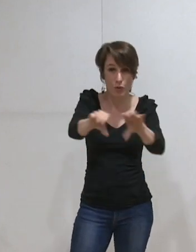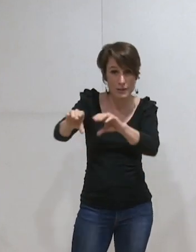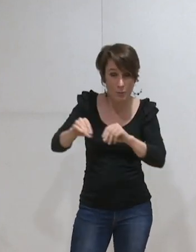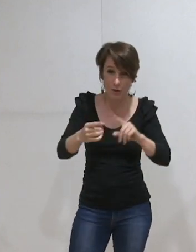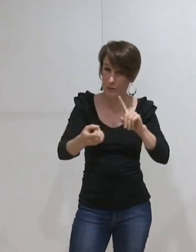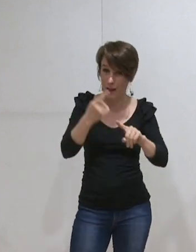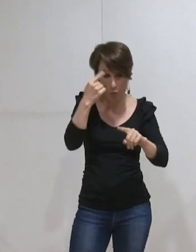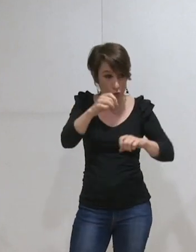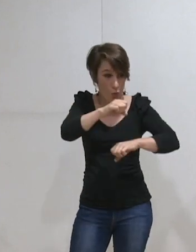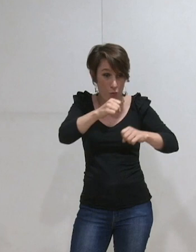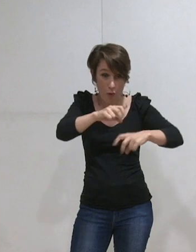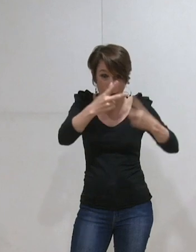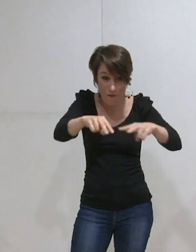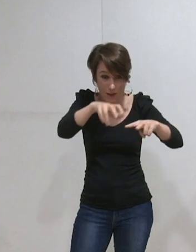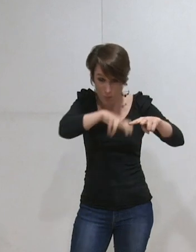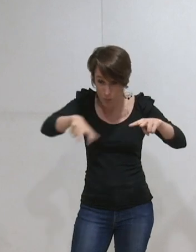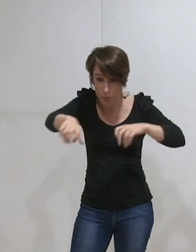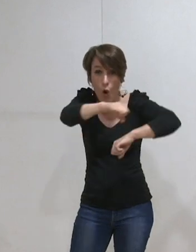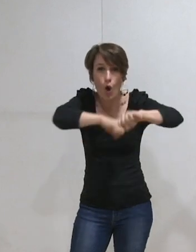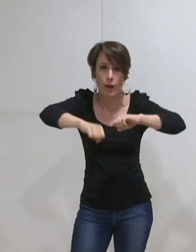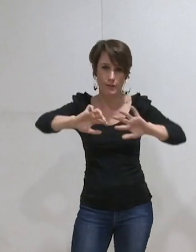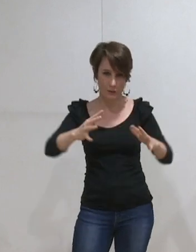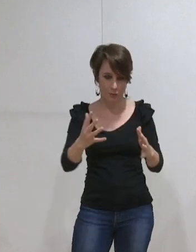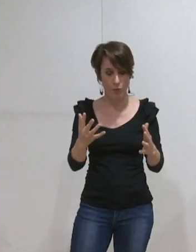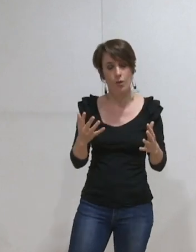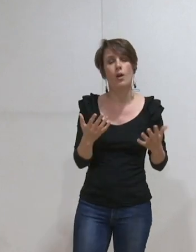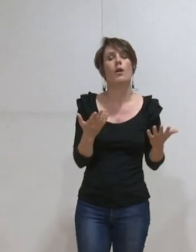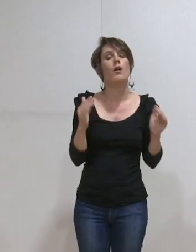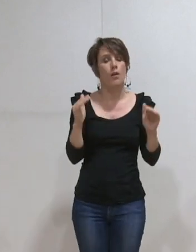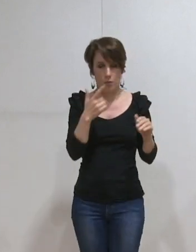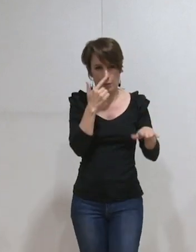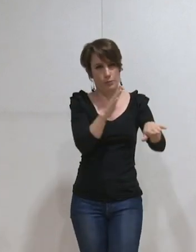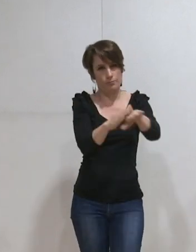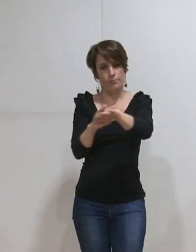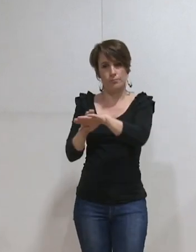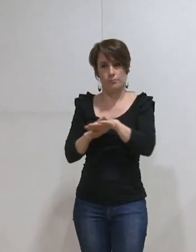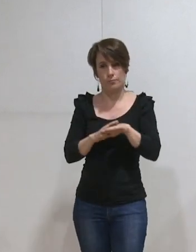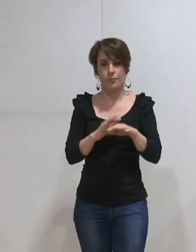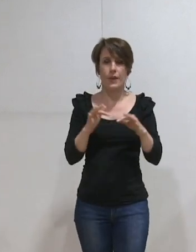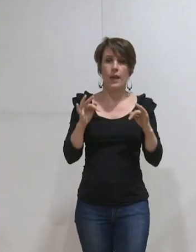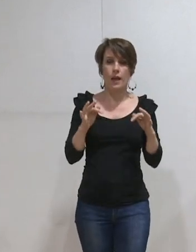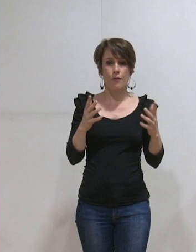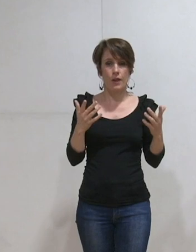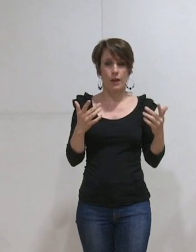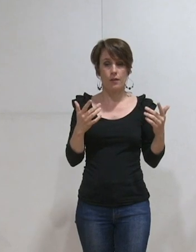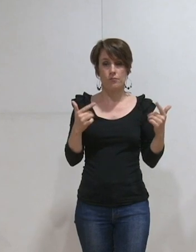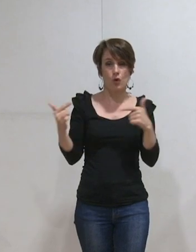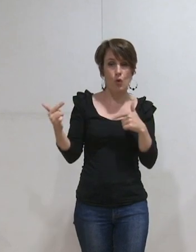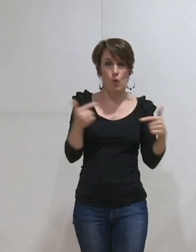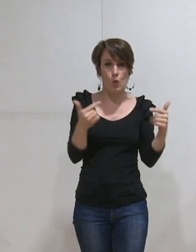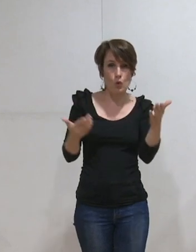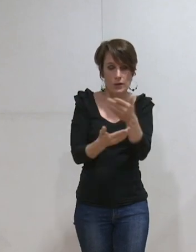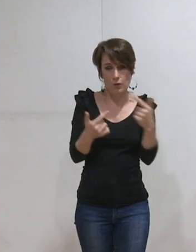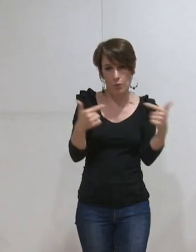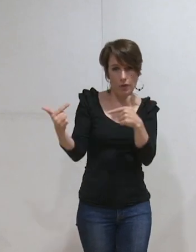ville il faut peut-être souligner quelque chose d'abord sur la concertation il faut en fixer les règles et elles